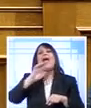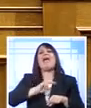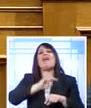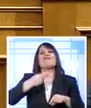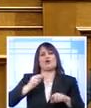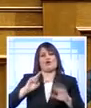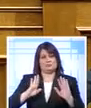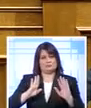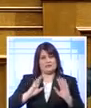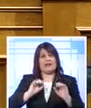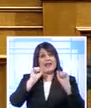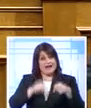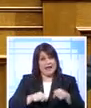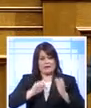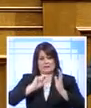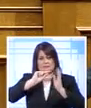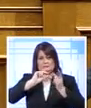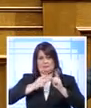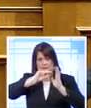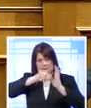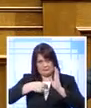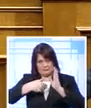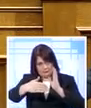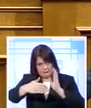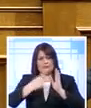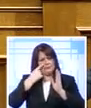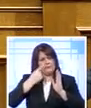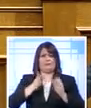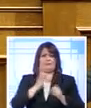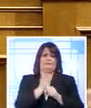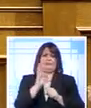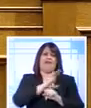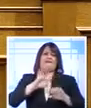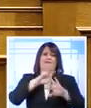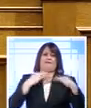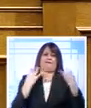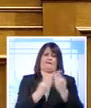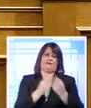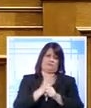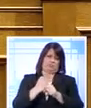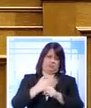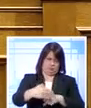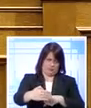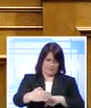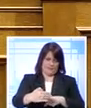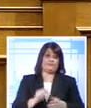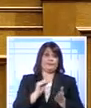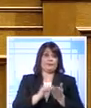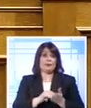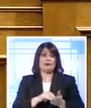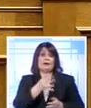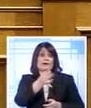γρήγορα θα οδηγεί στη διάλυση της Ευρωζώνης. Και πείτε μου και κάτι ακόμα.